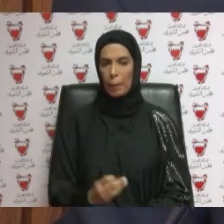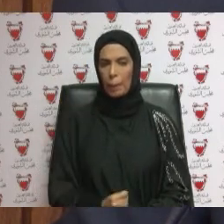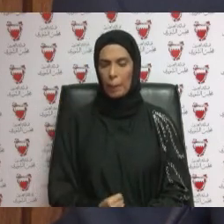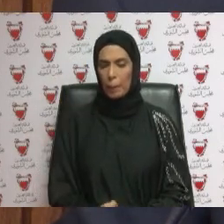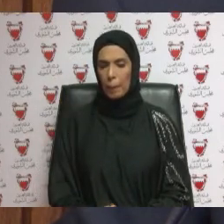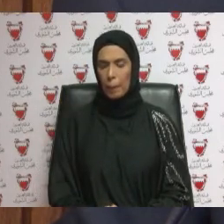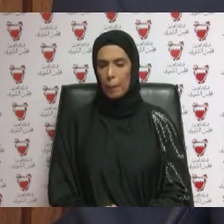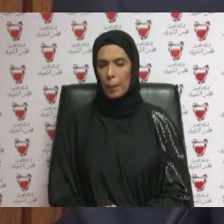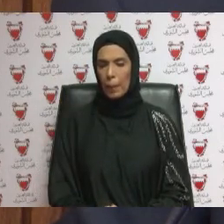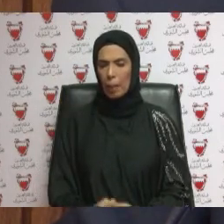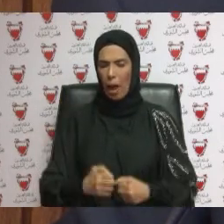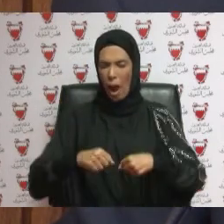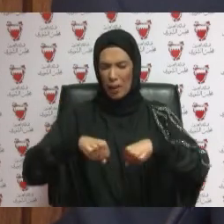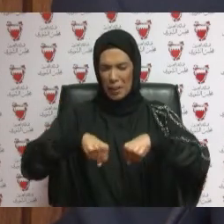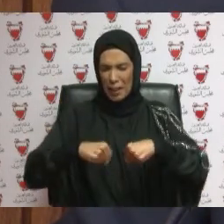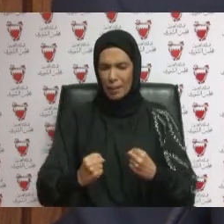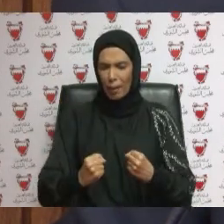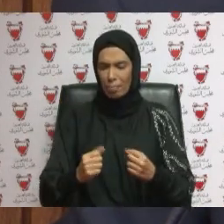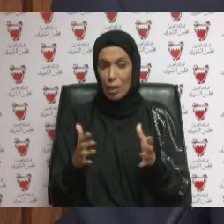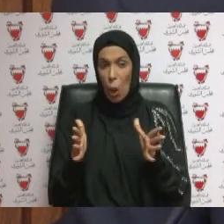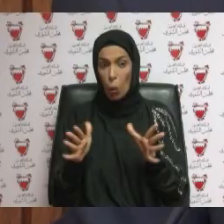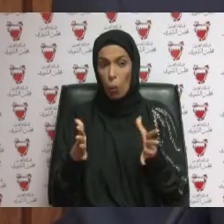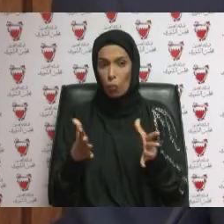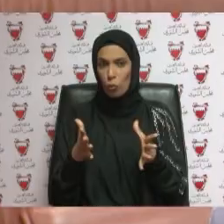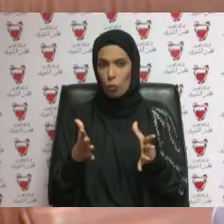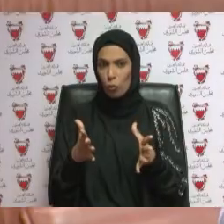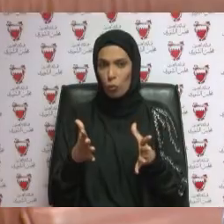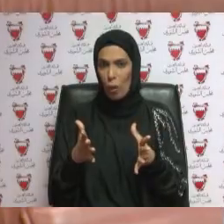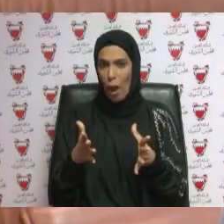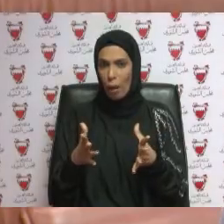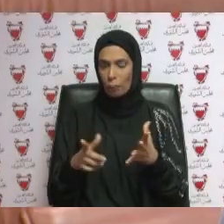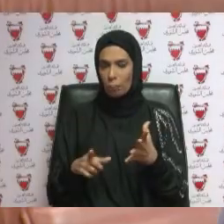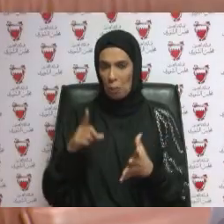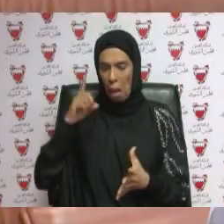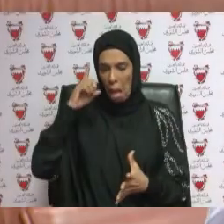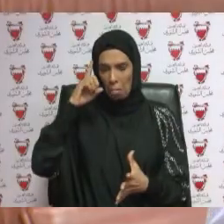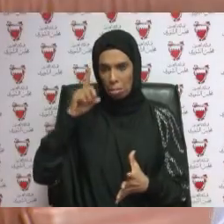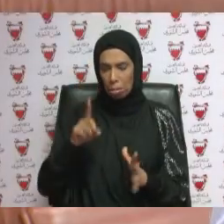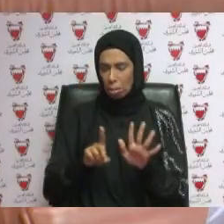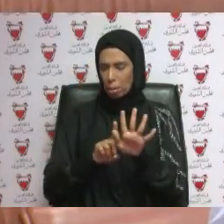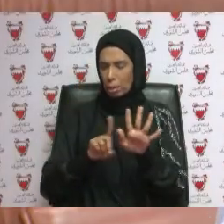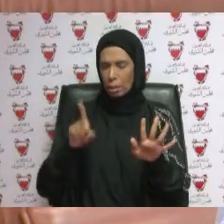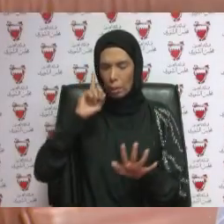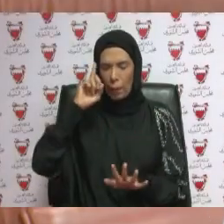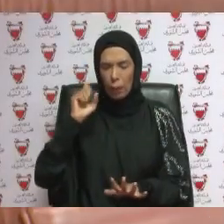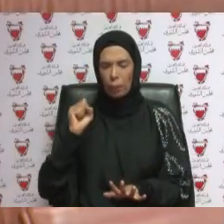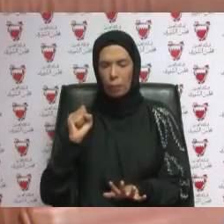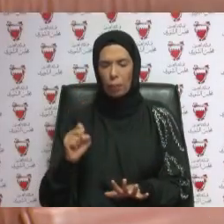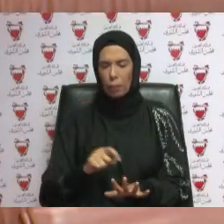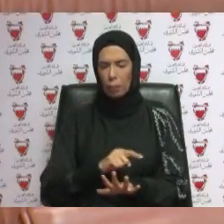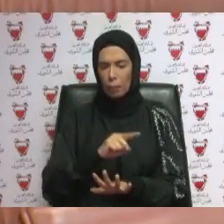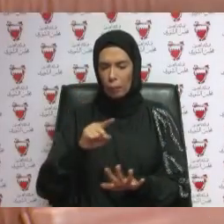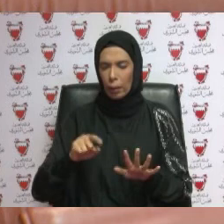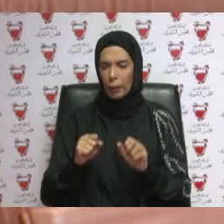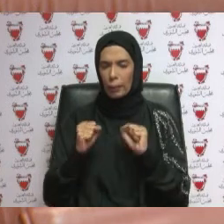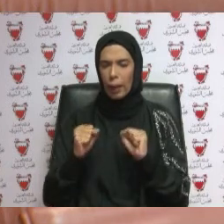كسرت حاجز الخوف وتمردت على واقعها وعلى العادات والتقاليد التي كانت